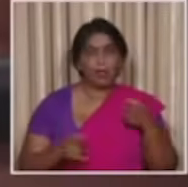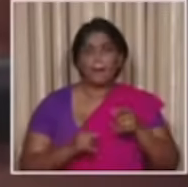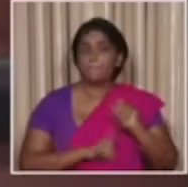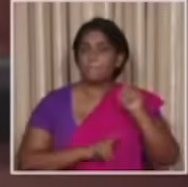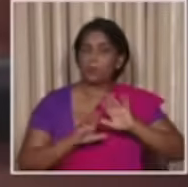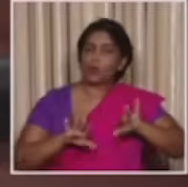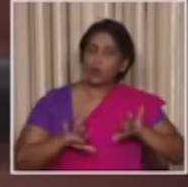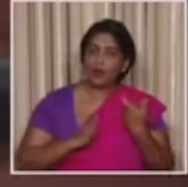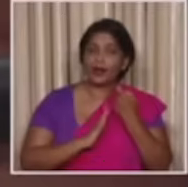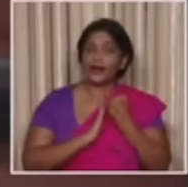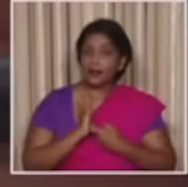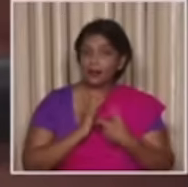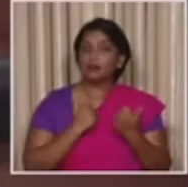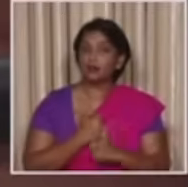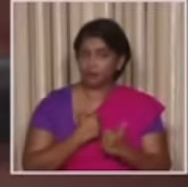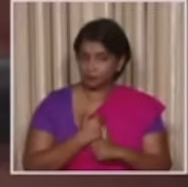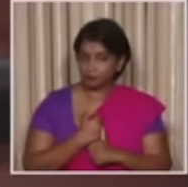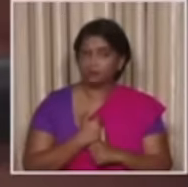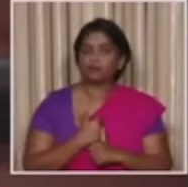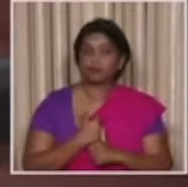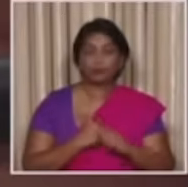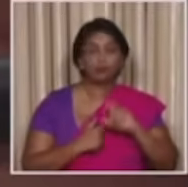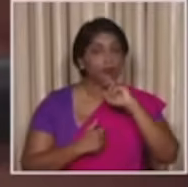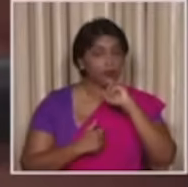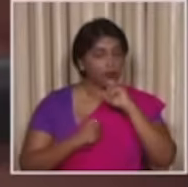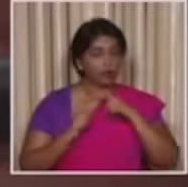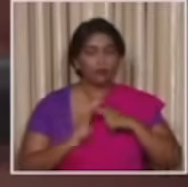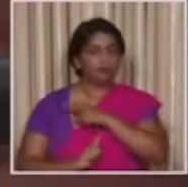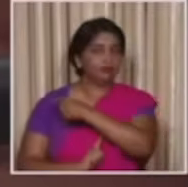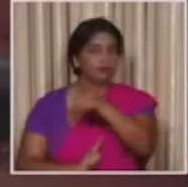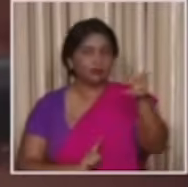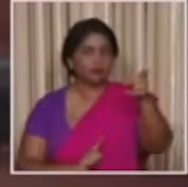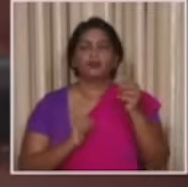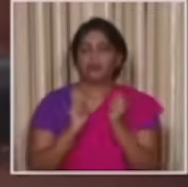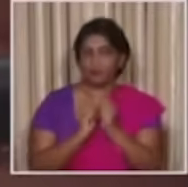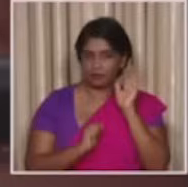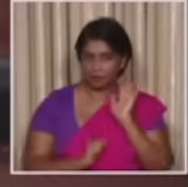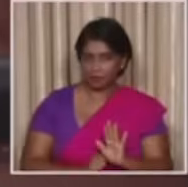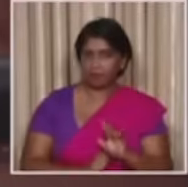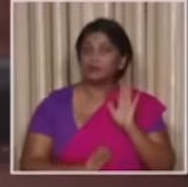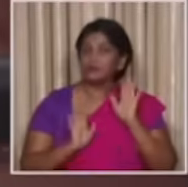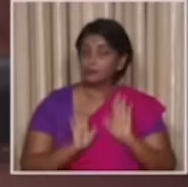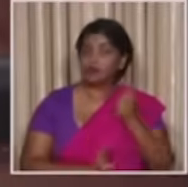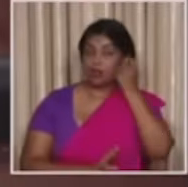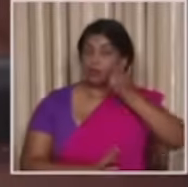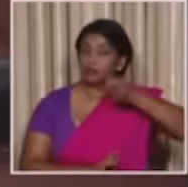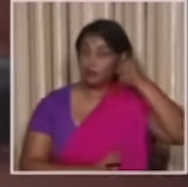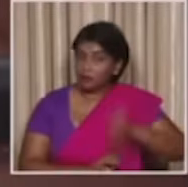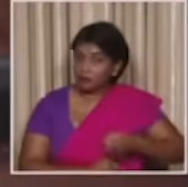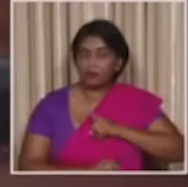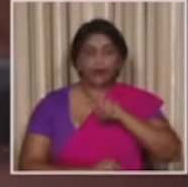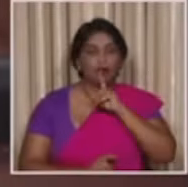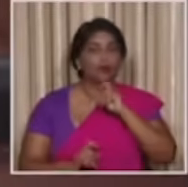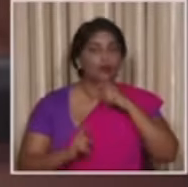පාර්ලිමේන්තුවට ඕනෑම නීතිය සම්පාදනය කිරීමේදී අධිකරණය හරහා එන්න පාරක් හදලා දීලා තියෙනවා. හැබැයි යෝජනා සම්මතයක් කියලා